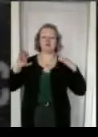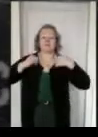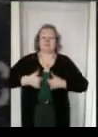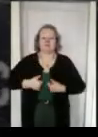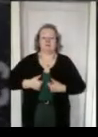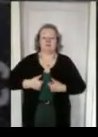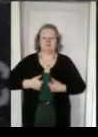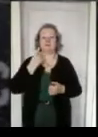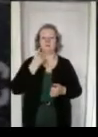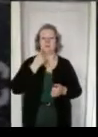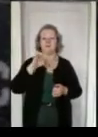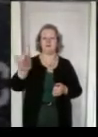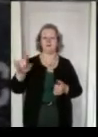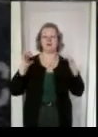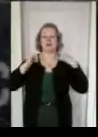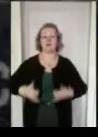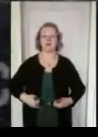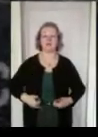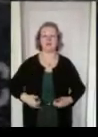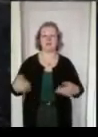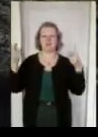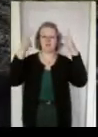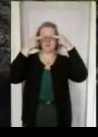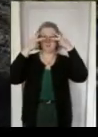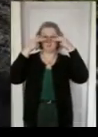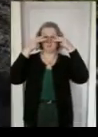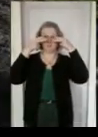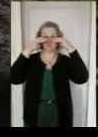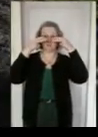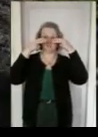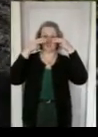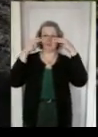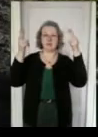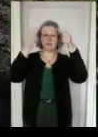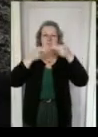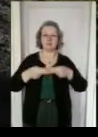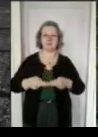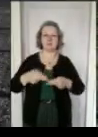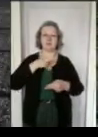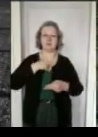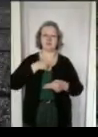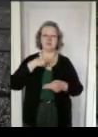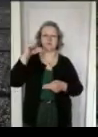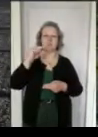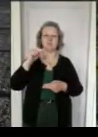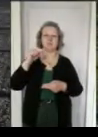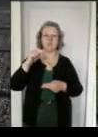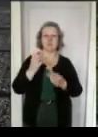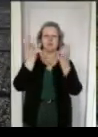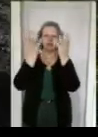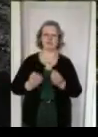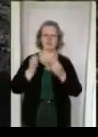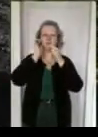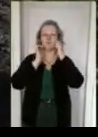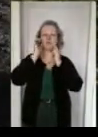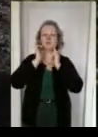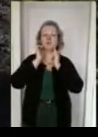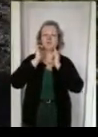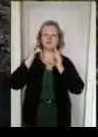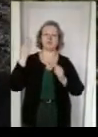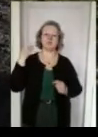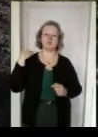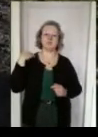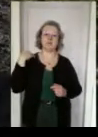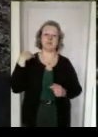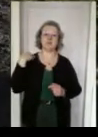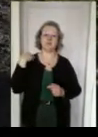L'élève Lucas, son cartable sur le dos, va à l'école les yeux à demi-clos. Ses nuits sont courtes et l'envie de pleurer sont